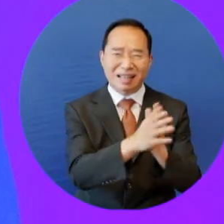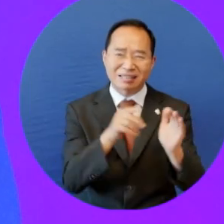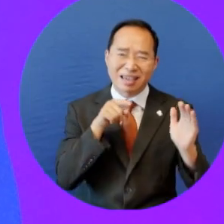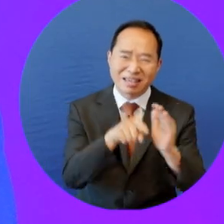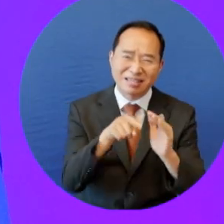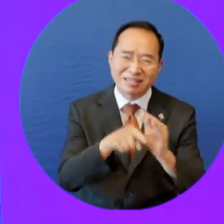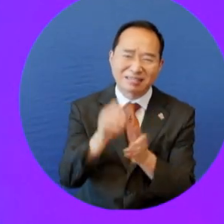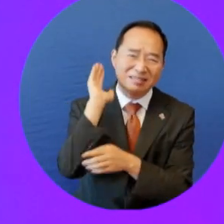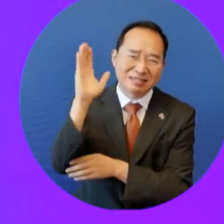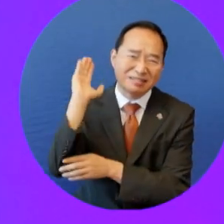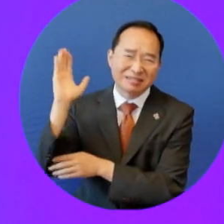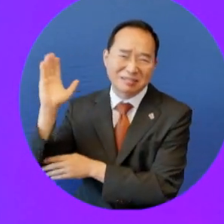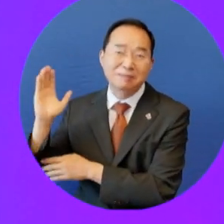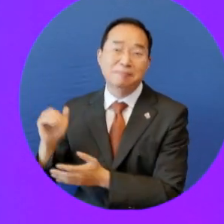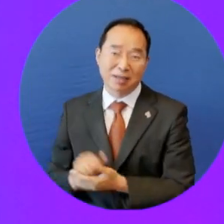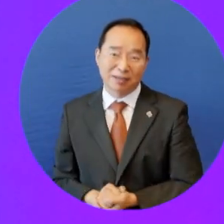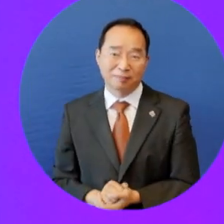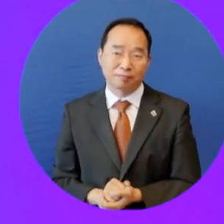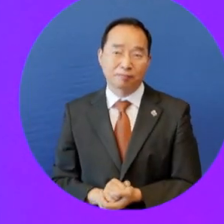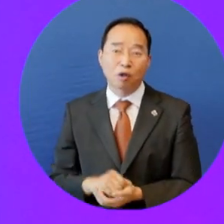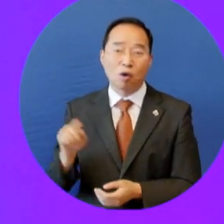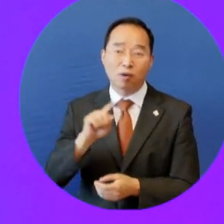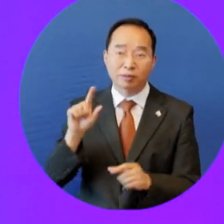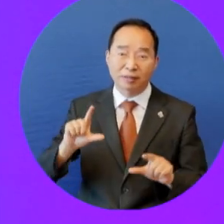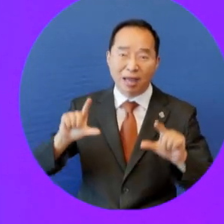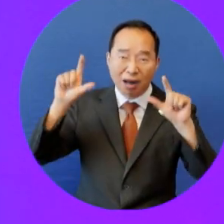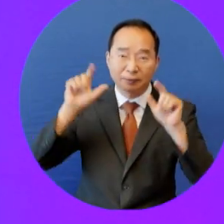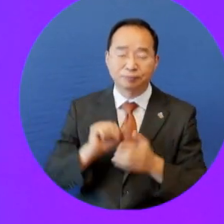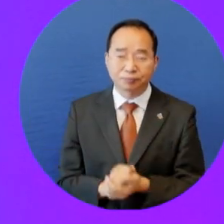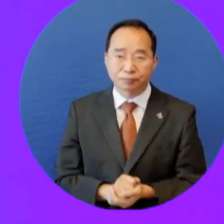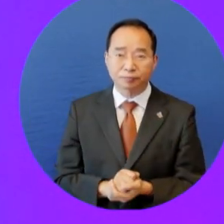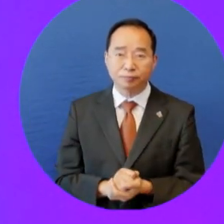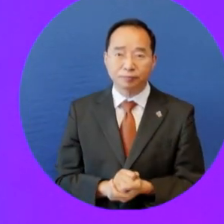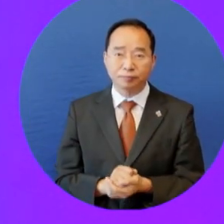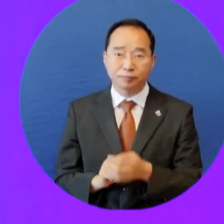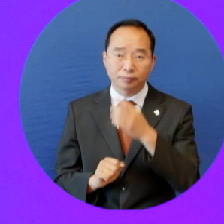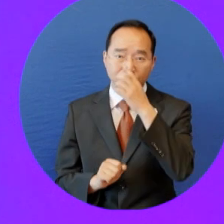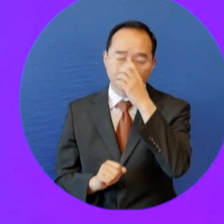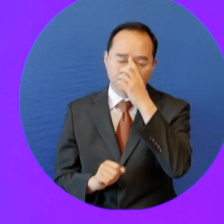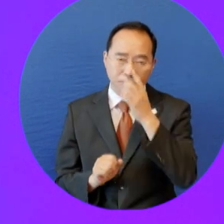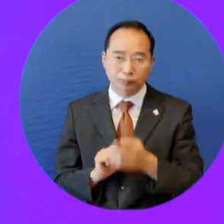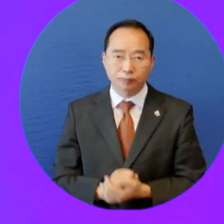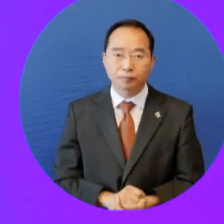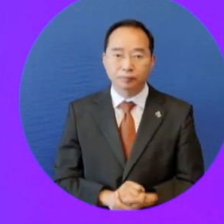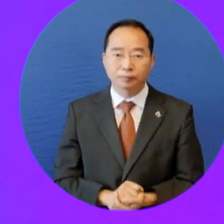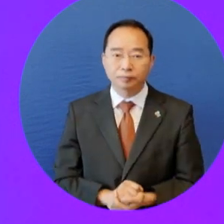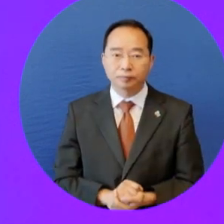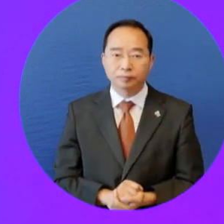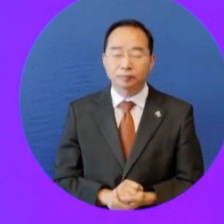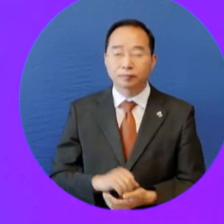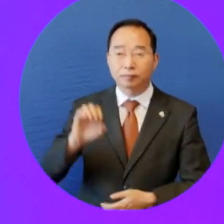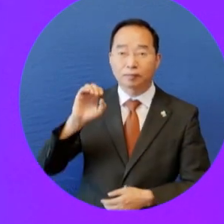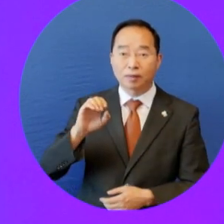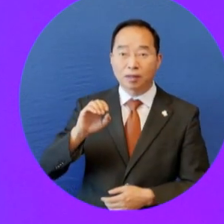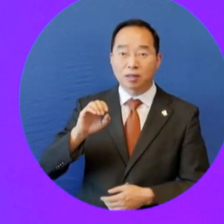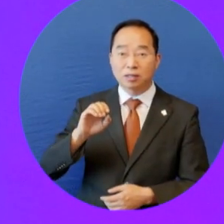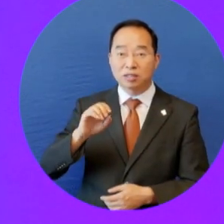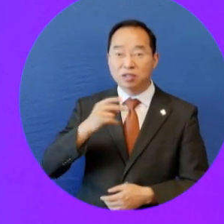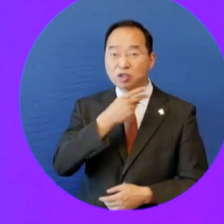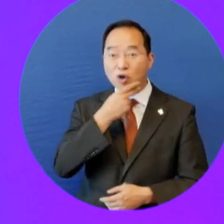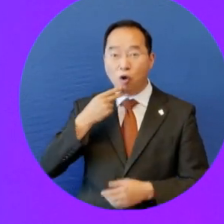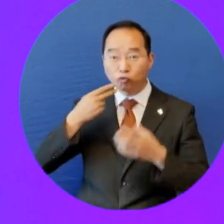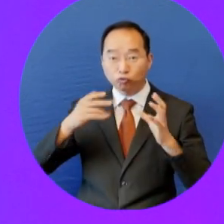시작했습니다. 그러던 어느 날 제가 뉴스에서 비틀즈 전 멤버였던 폴